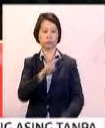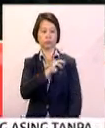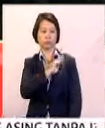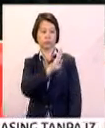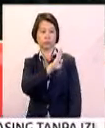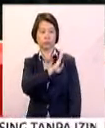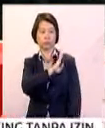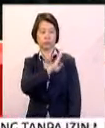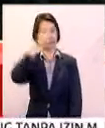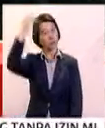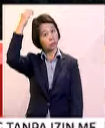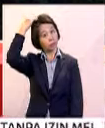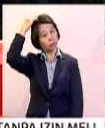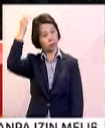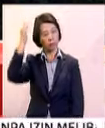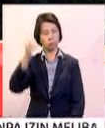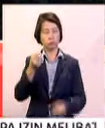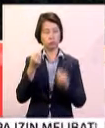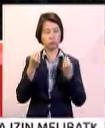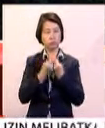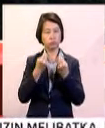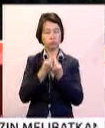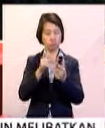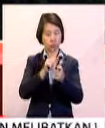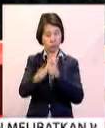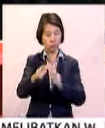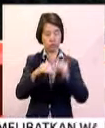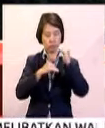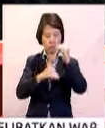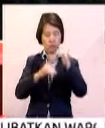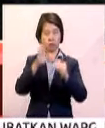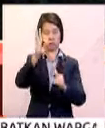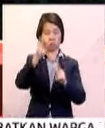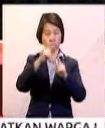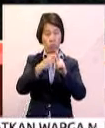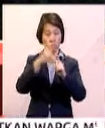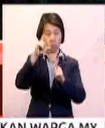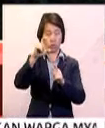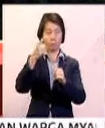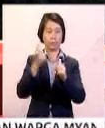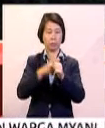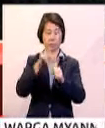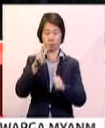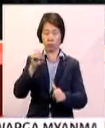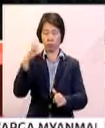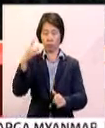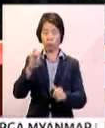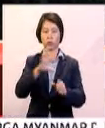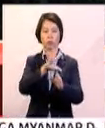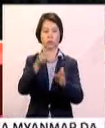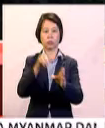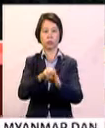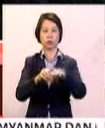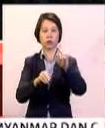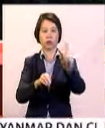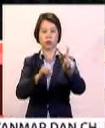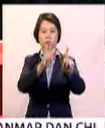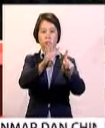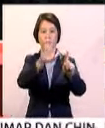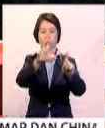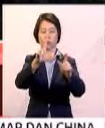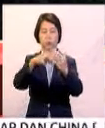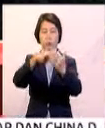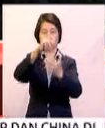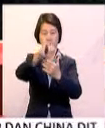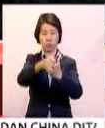Selangor Amiruddin shari nilai pelaburan diluluskan bagi tempoh 9 bulan pertama 2018 melibatkan 143